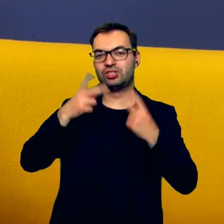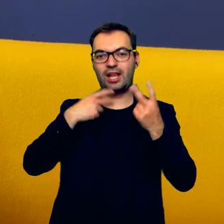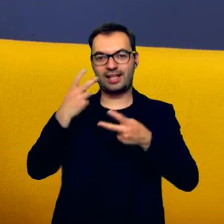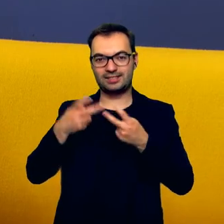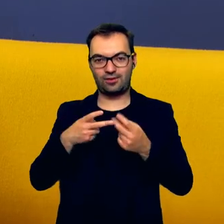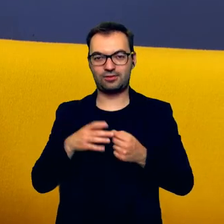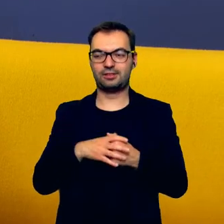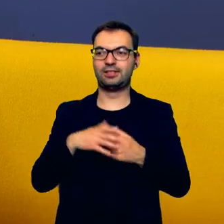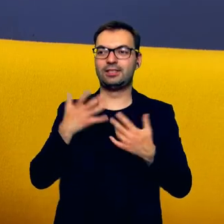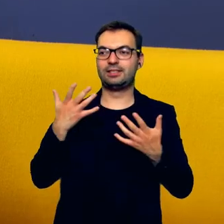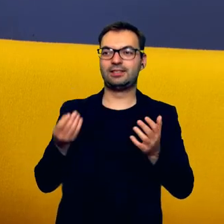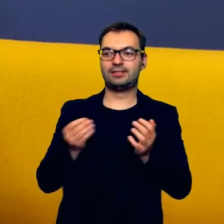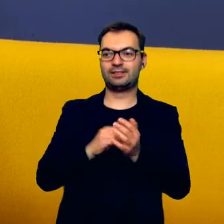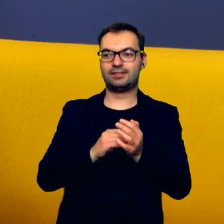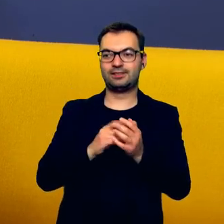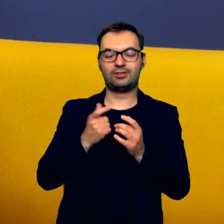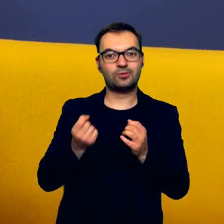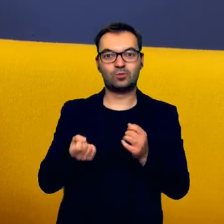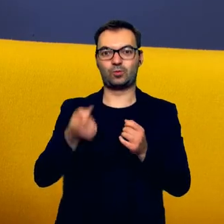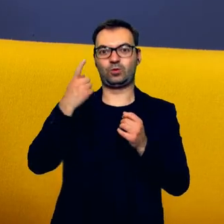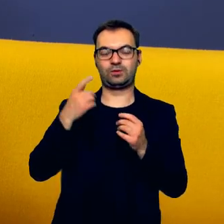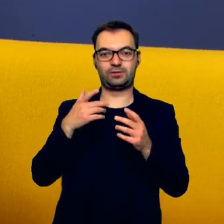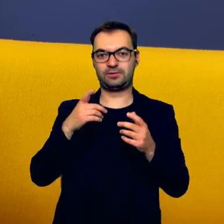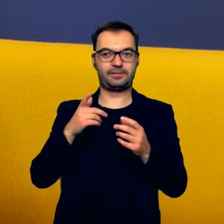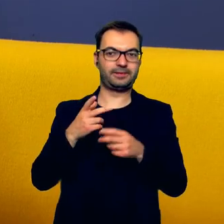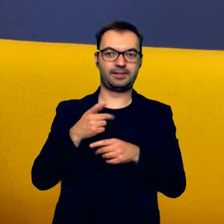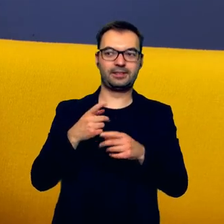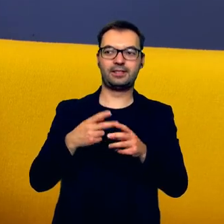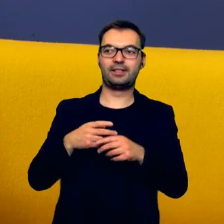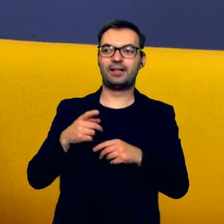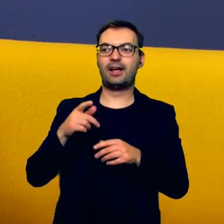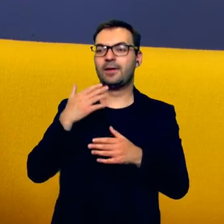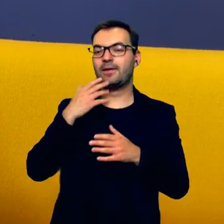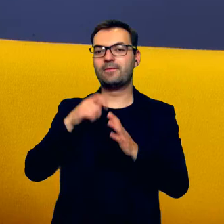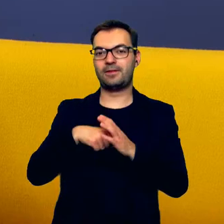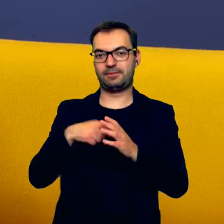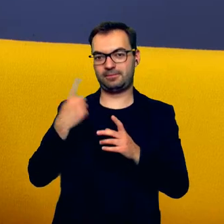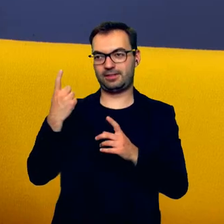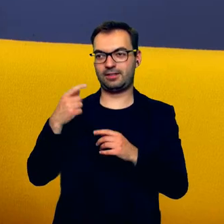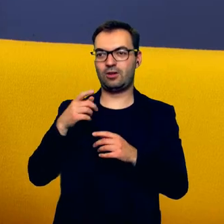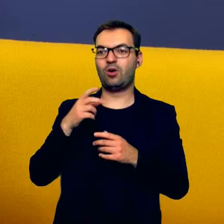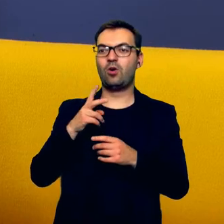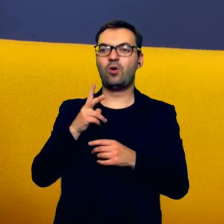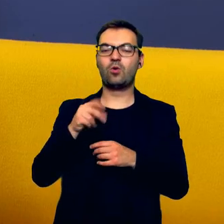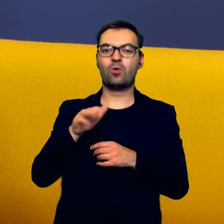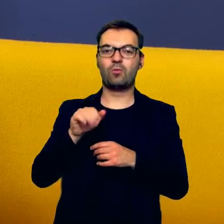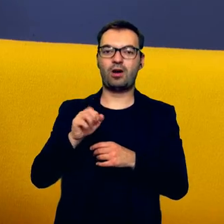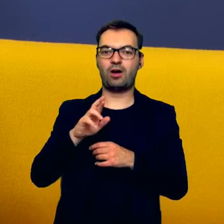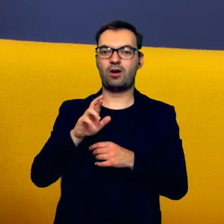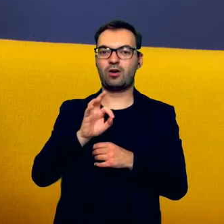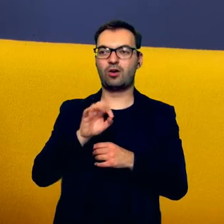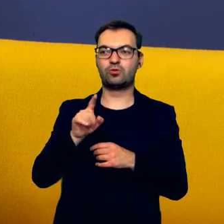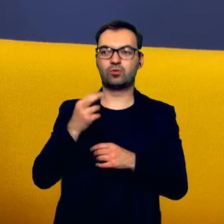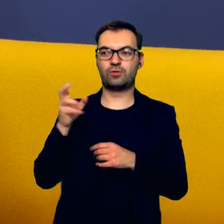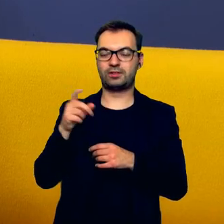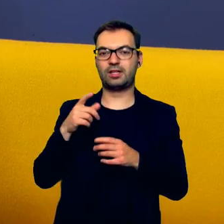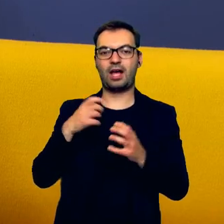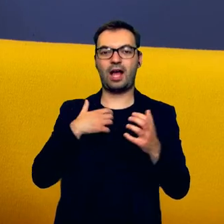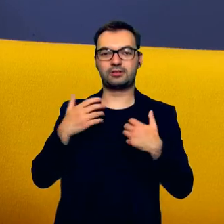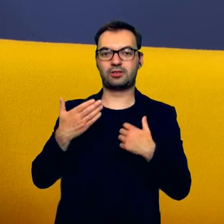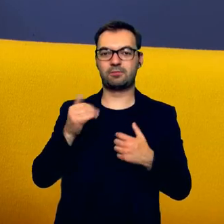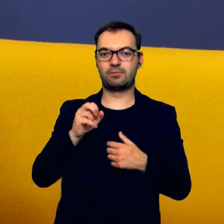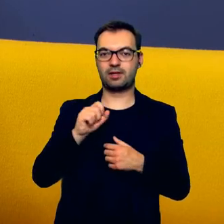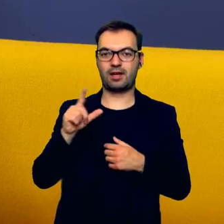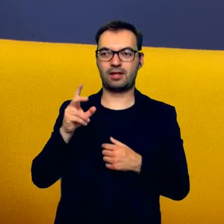śledztwem. Chciałem wprowadzić motyw niesamowitości. Pod wpływem pewnego filmu, znakomitego zresztą, o Kubie Rozpruwaczu, filmem z Michaelem Caine'em, który